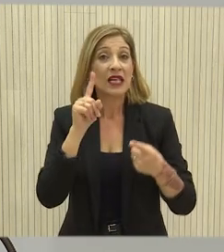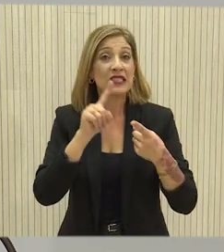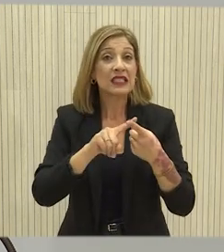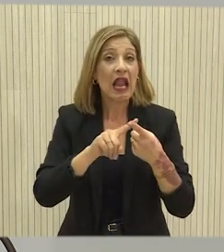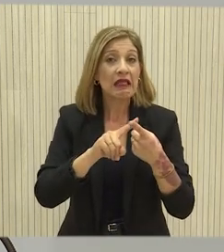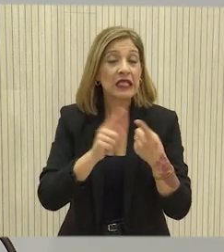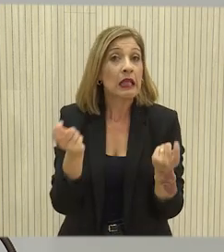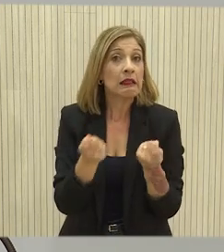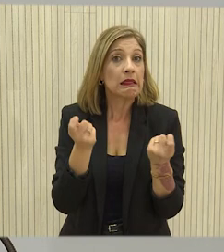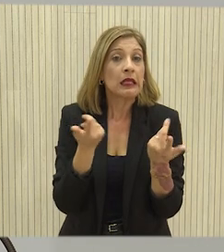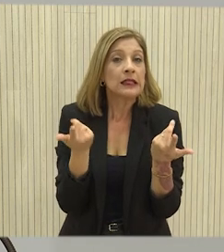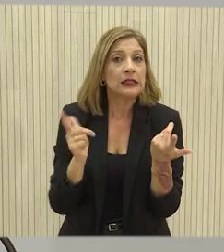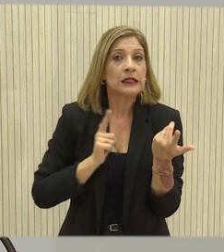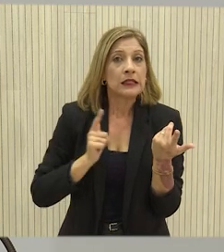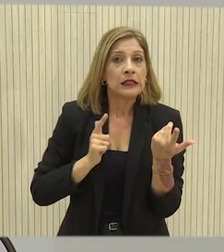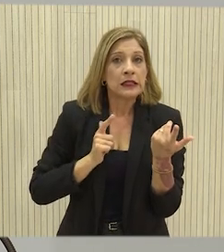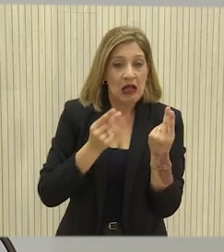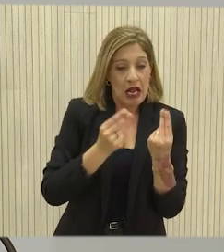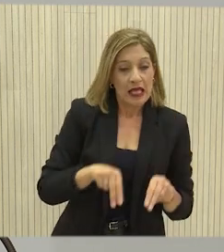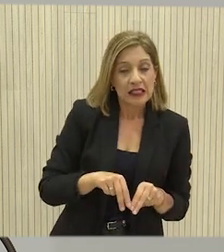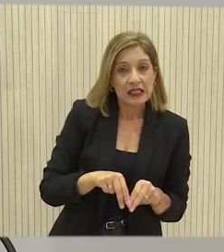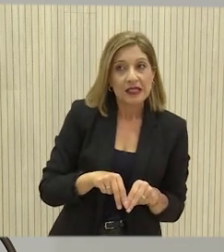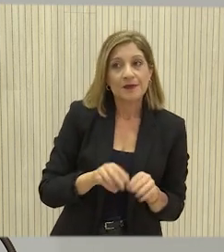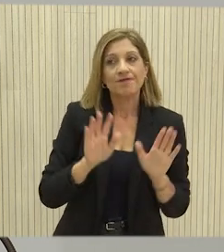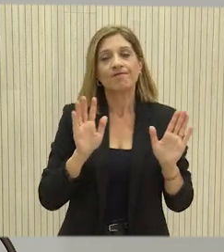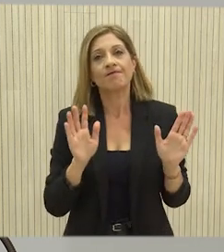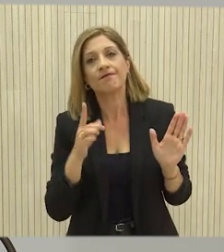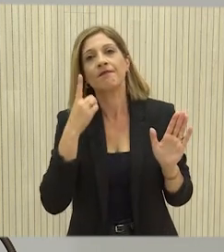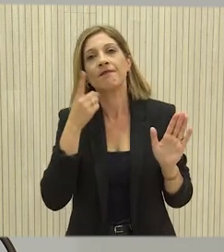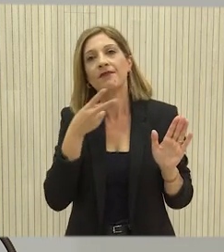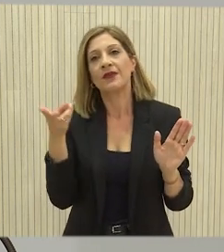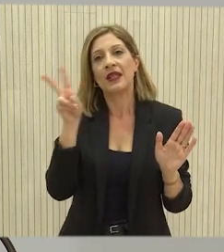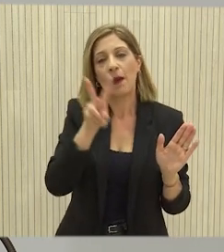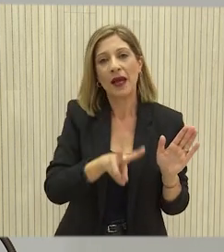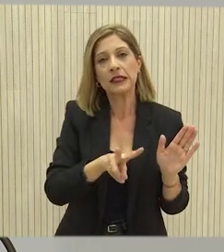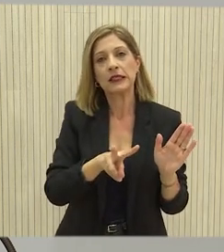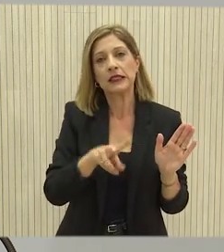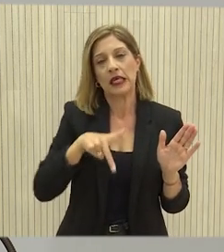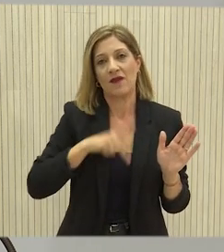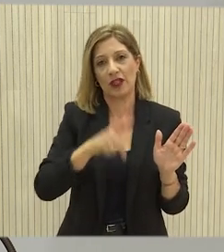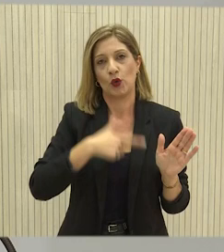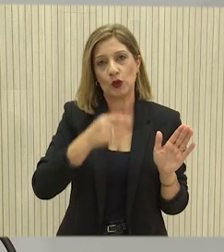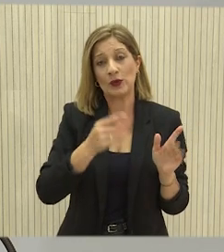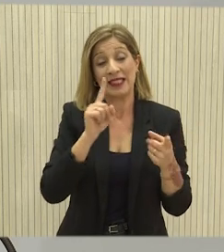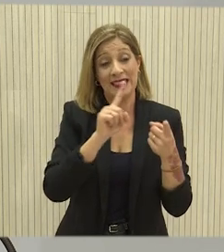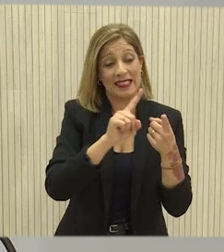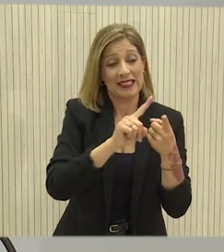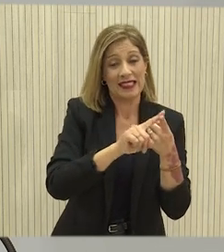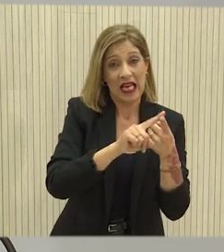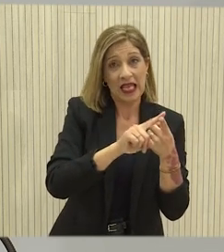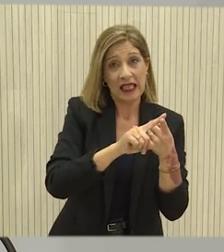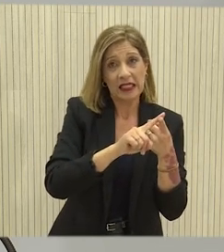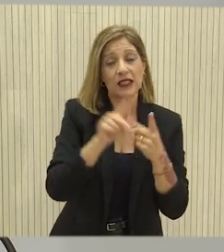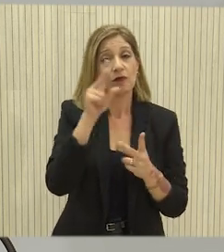μια επανάληψη των θέσεων και το χάσμα να παραμένει ανοιχτό? Αντιλαμβάνεστε ότι σίγουρα μια συνάντηση δεν μπορεί να μην είναι ουσίας. Είναι